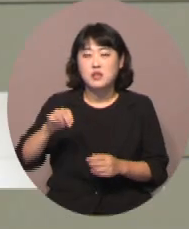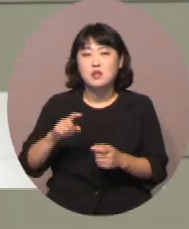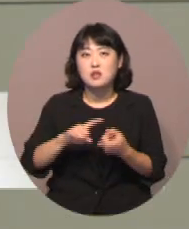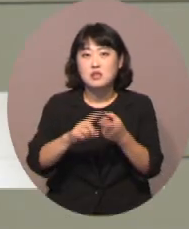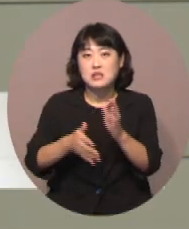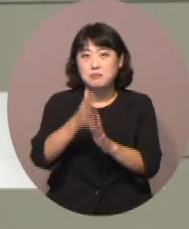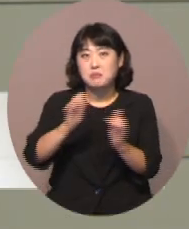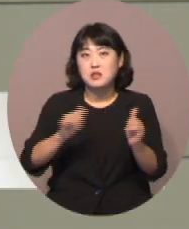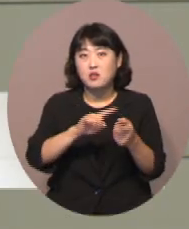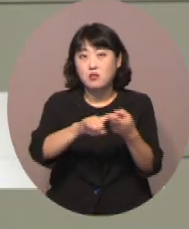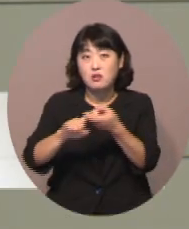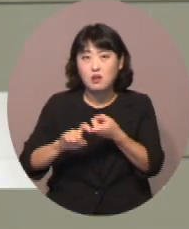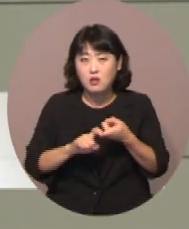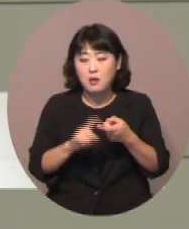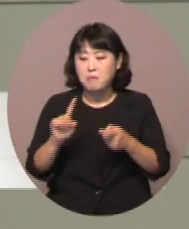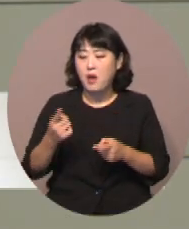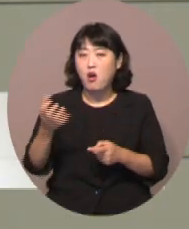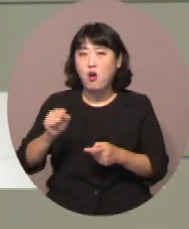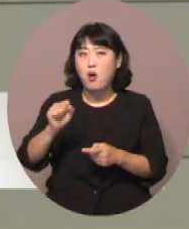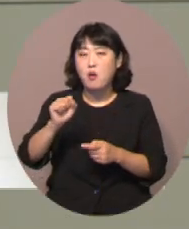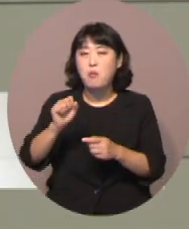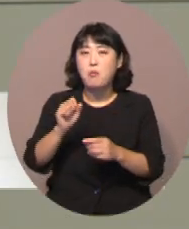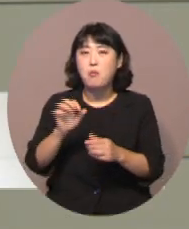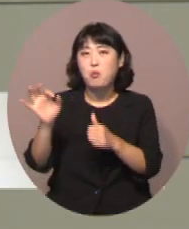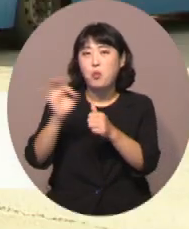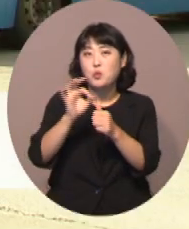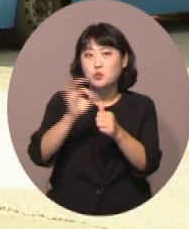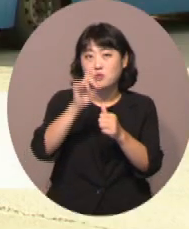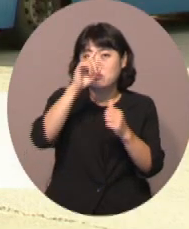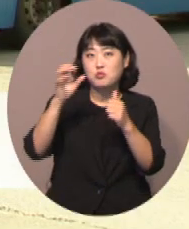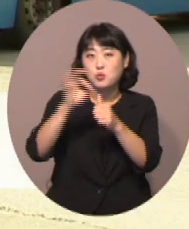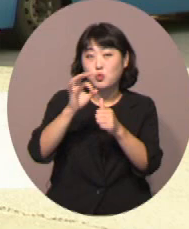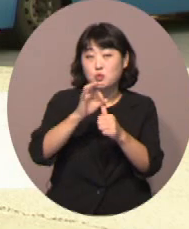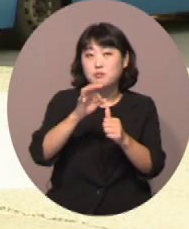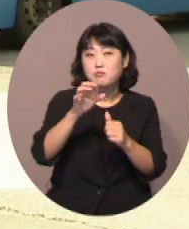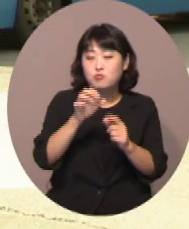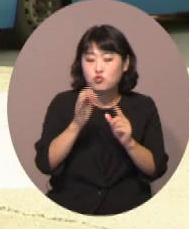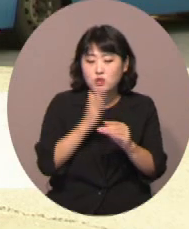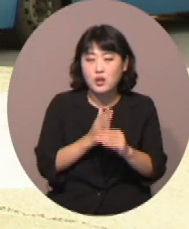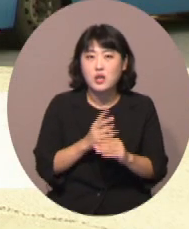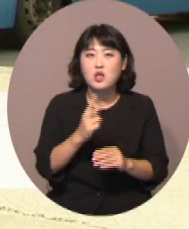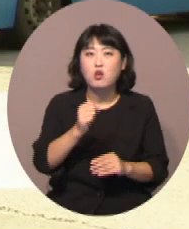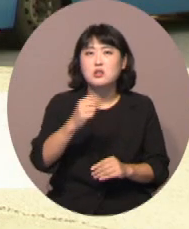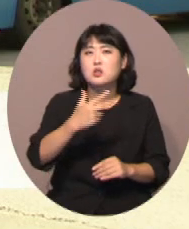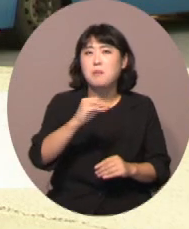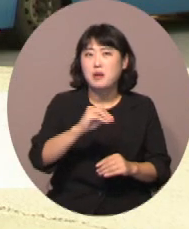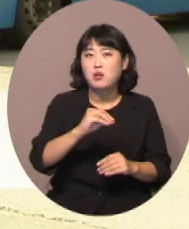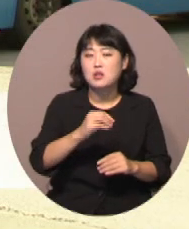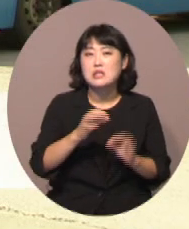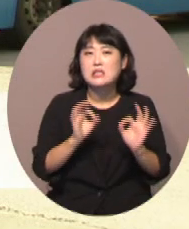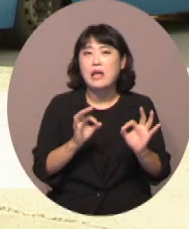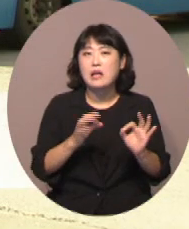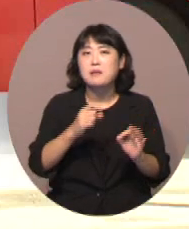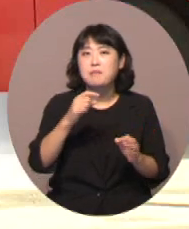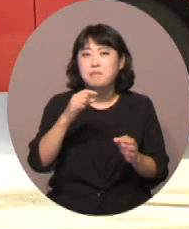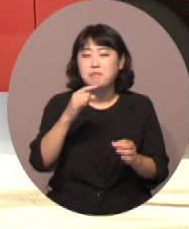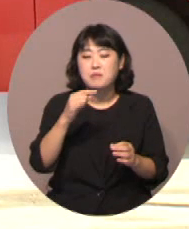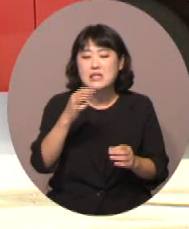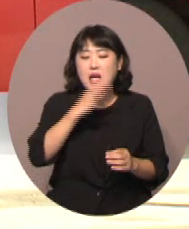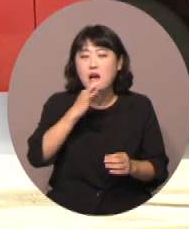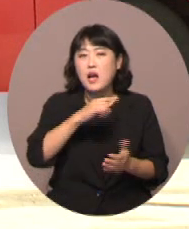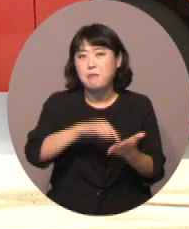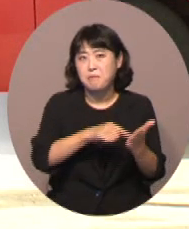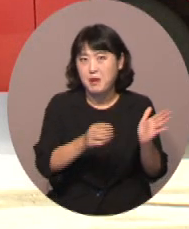100억 원대 보조금 가운데 2억 7,300만 원을 금융기관 차입금 상환에 썼고 특정 직원의